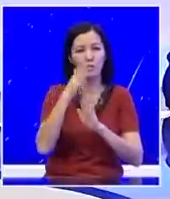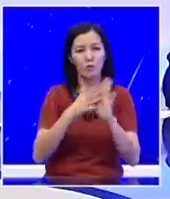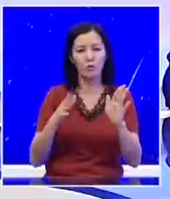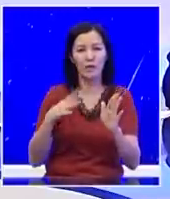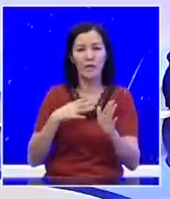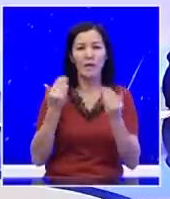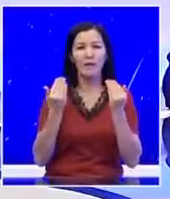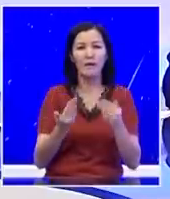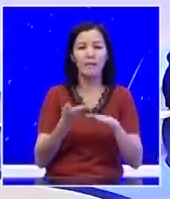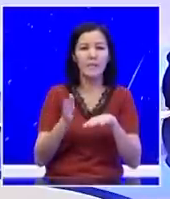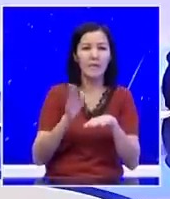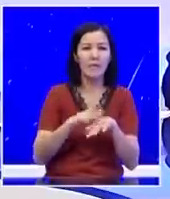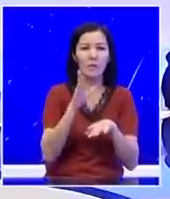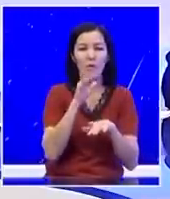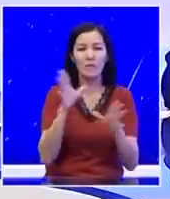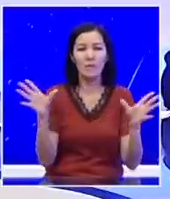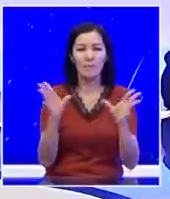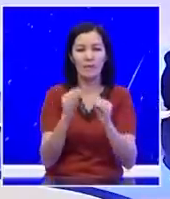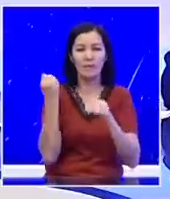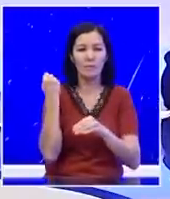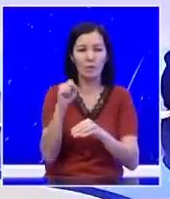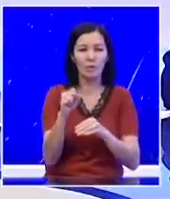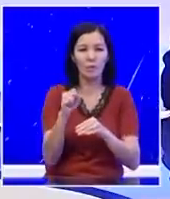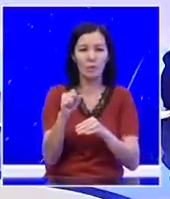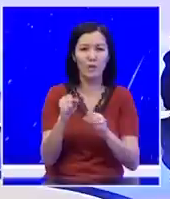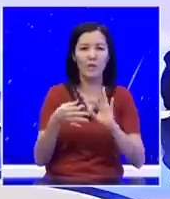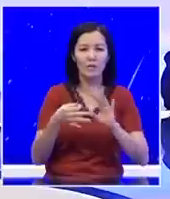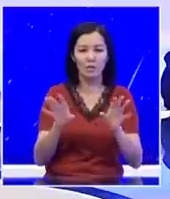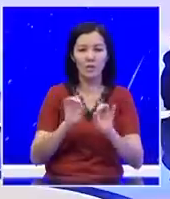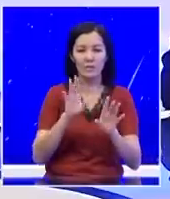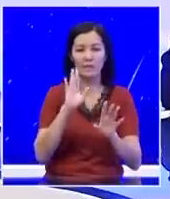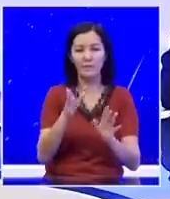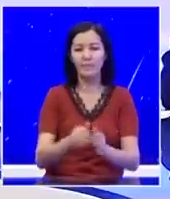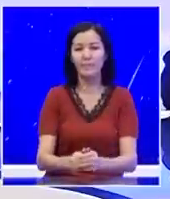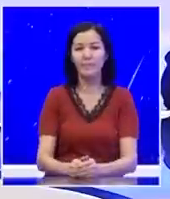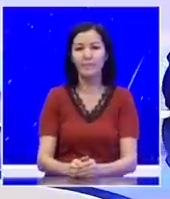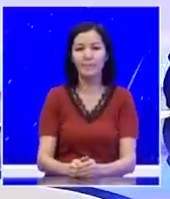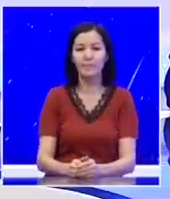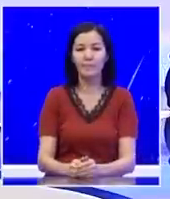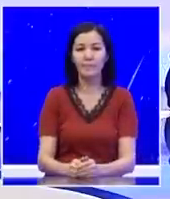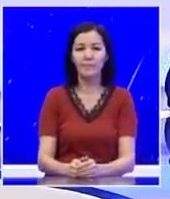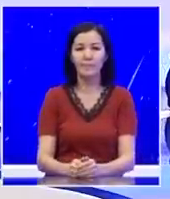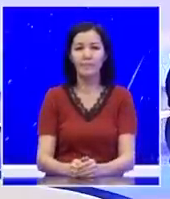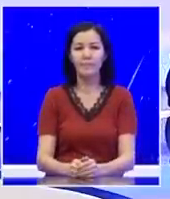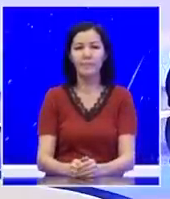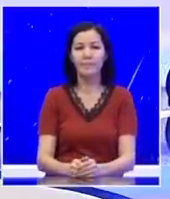қабылдап отыр. Қиын кезеңді бірлесіп жеңуге бел буған аспантаулық ағайынмен тілшіміз тілдесіп